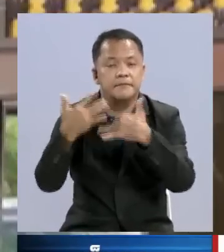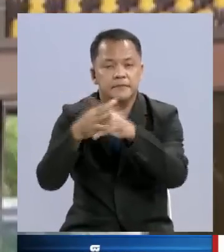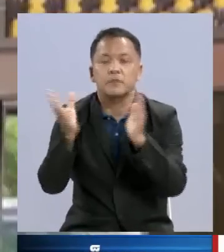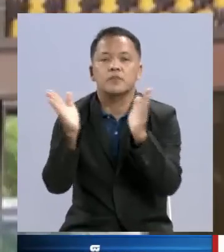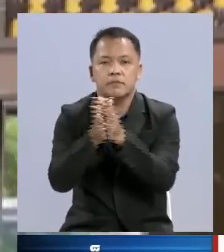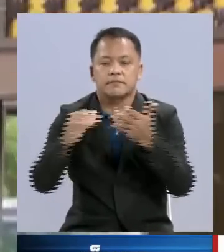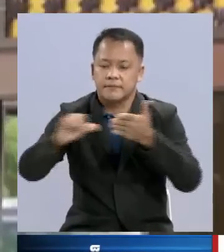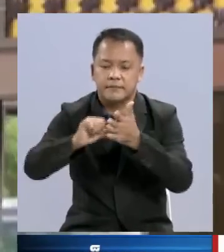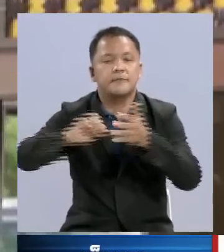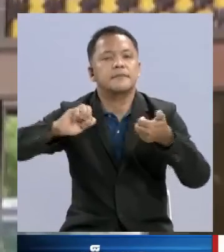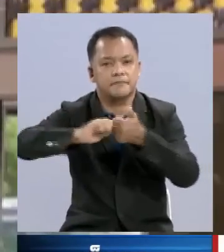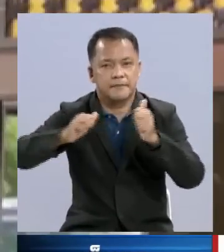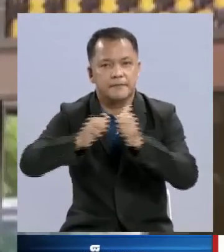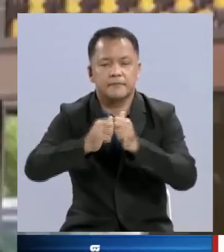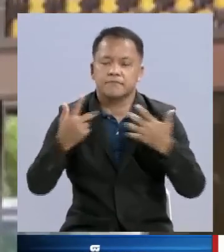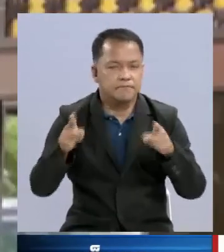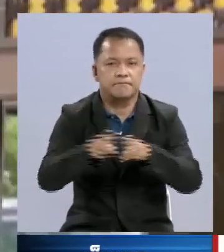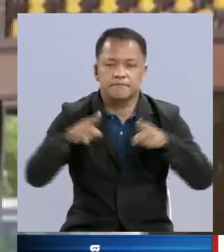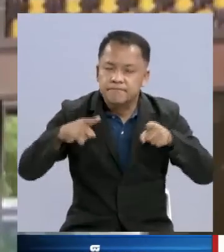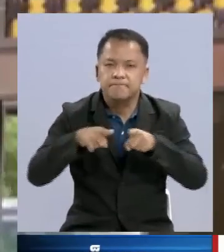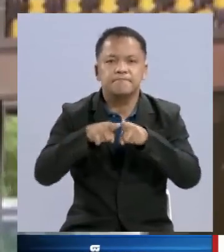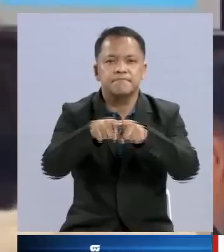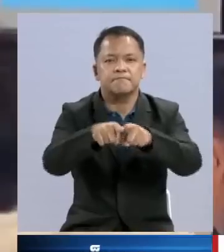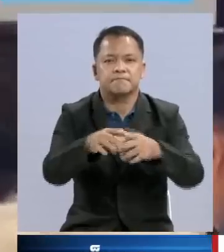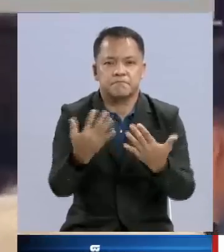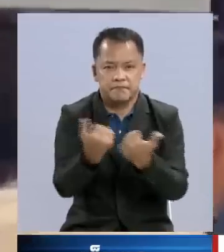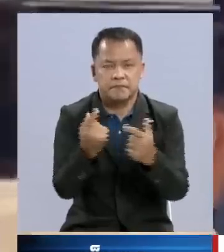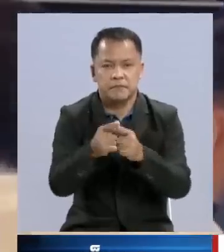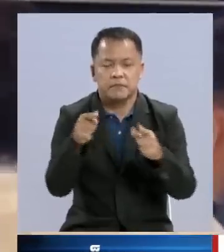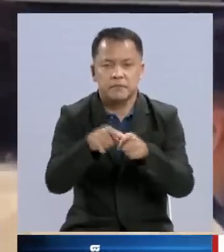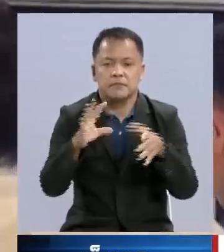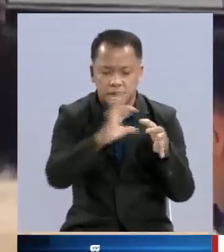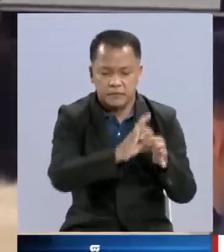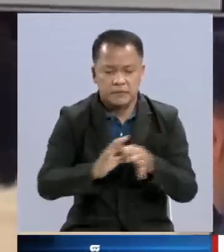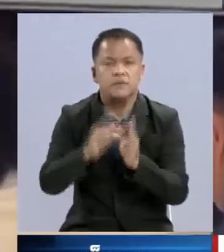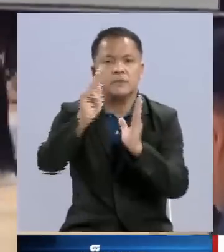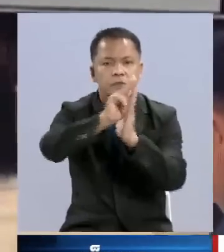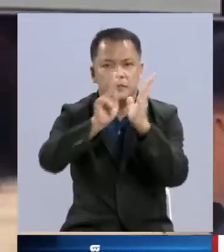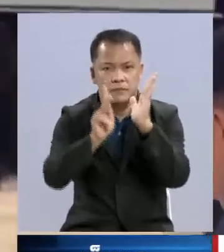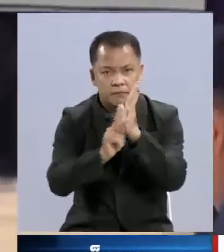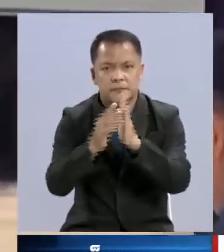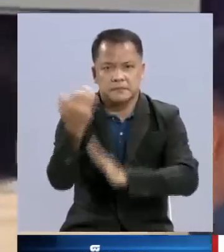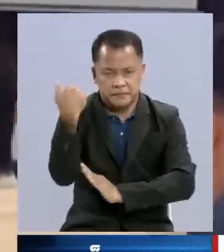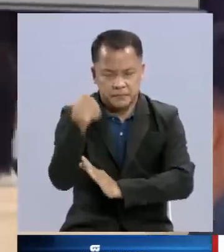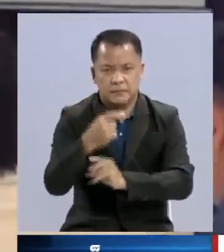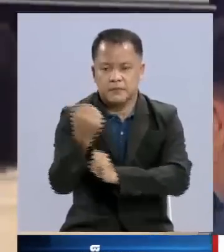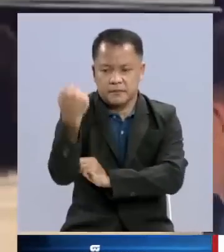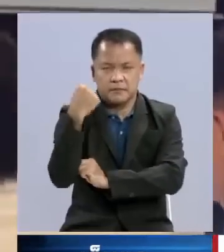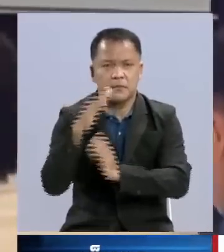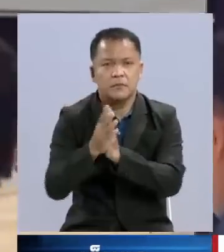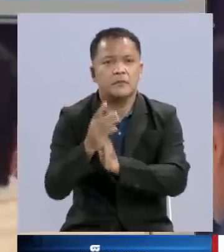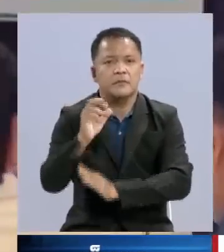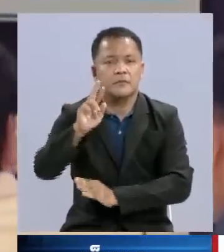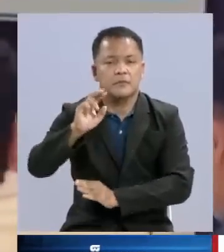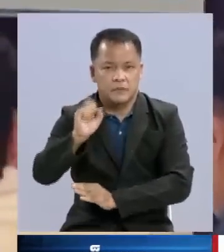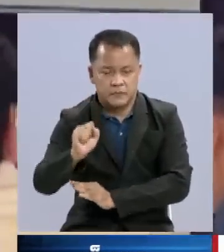มกันแก้ไขปัญหาด้วยกันนะครับหลังจากนี้ส่วนประเด็นที่มันเกี่ยวข้องกับข้อกฎหมายเนี่ยก็อาจจะต้องใช้อำนาจของสภาผู้แท